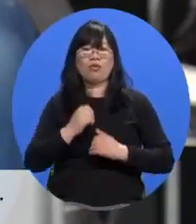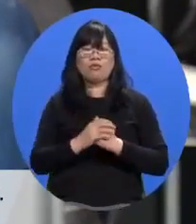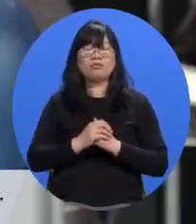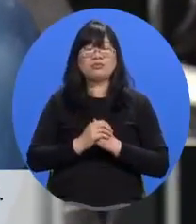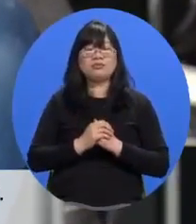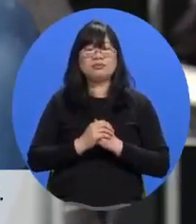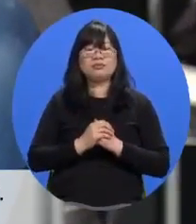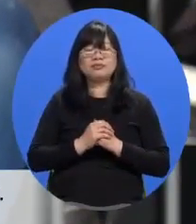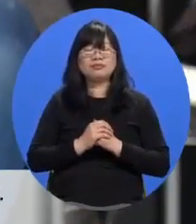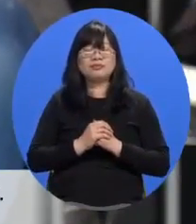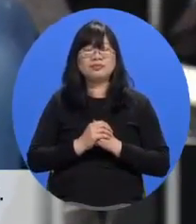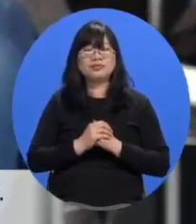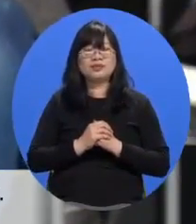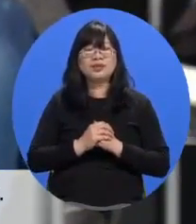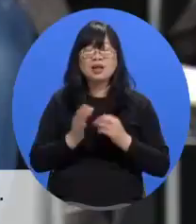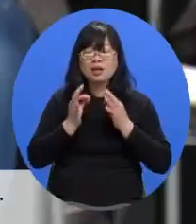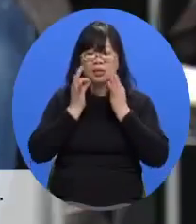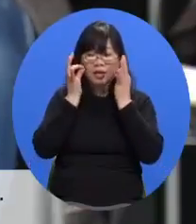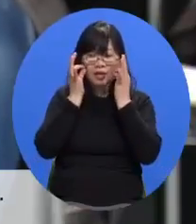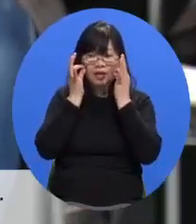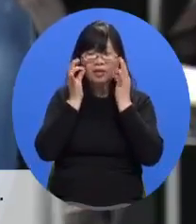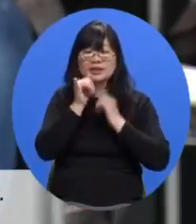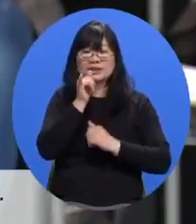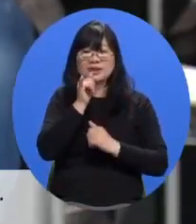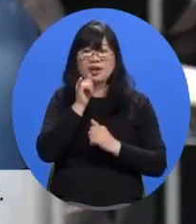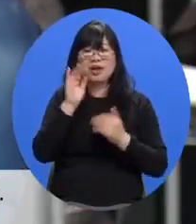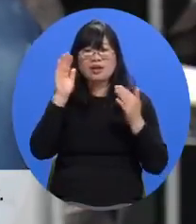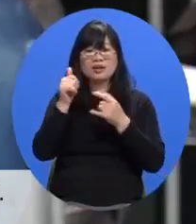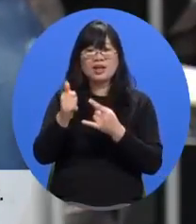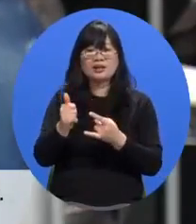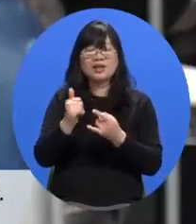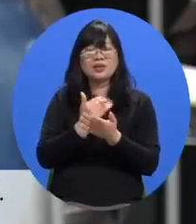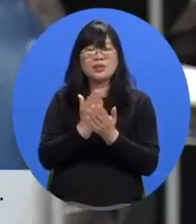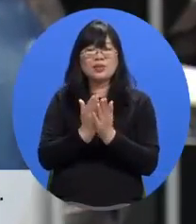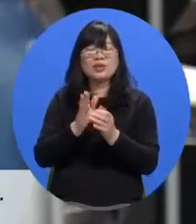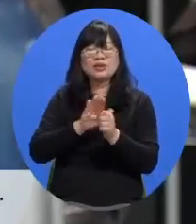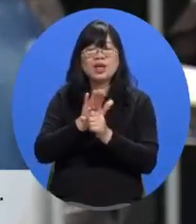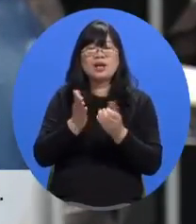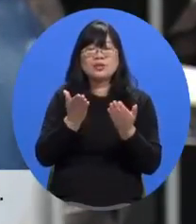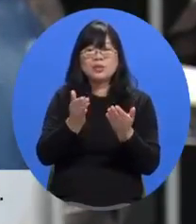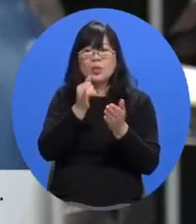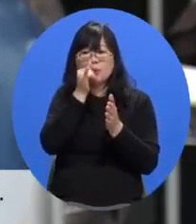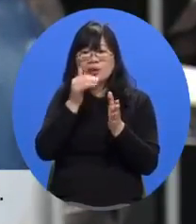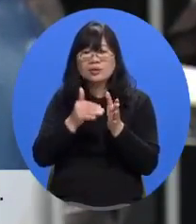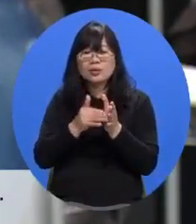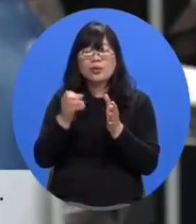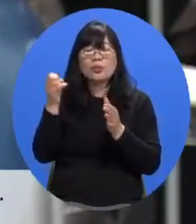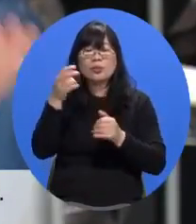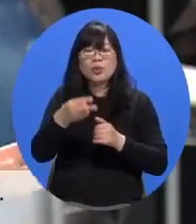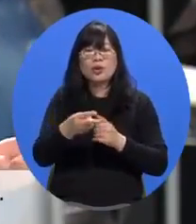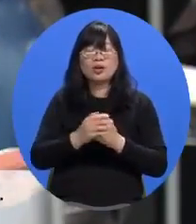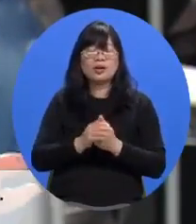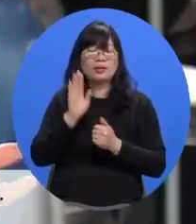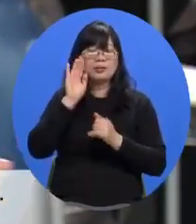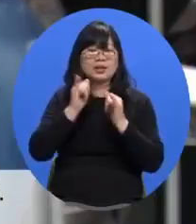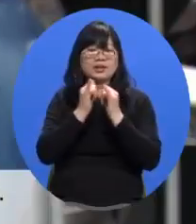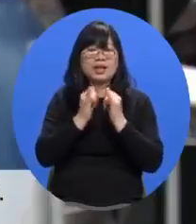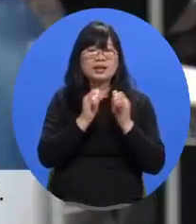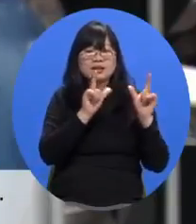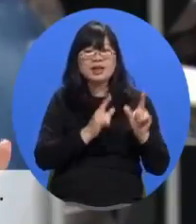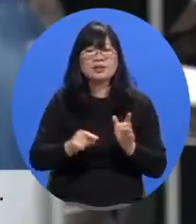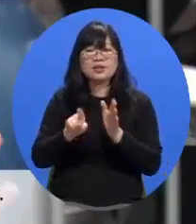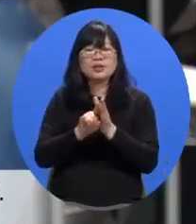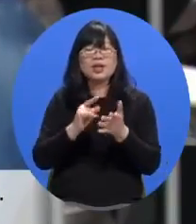그러니까 최선을 다하면서 학생들에게 골고루 사랑도 주고 또 미래 사회에 살아가기 위한